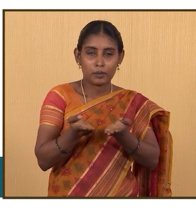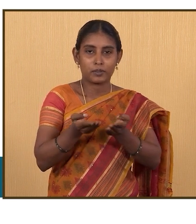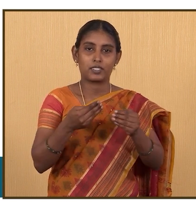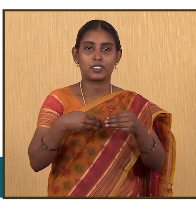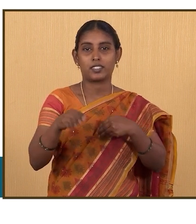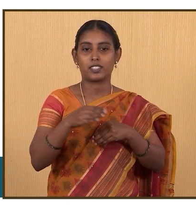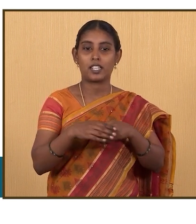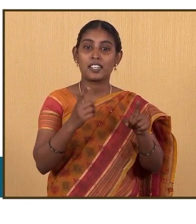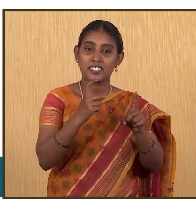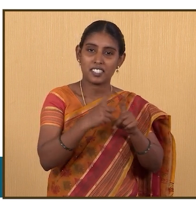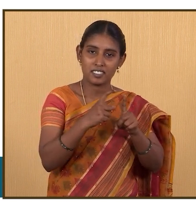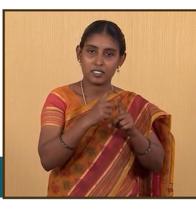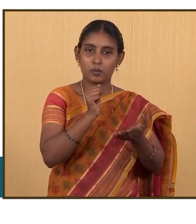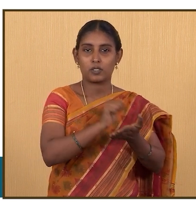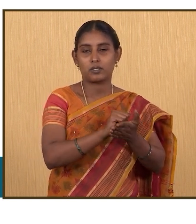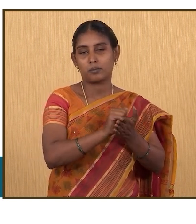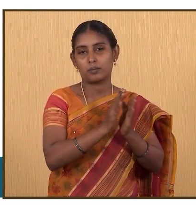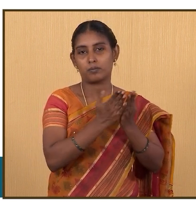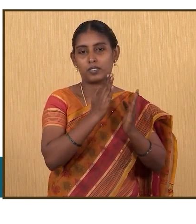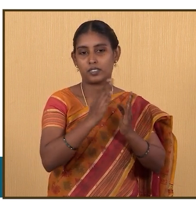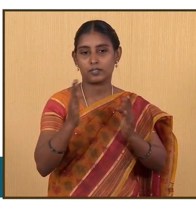இருக்குது. எது? டச்சு பதிவுகள்.